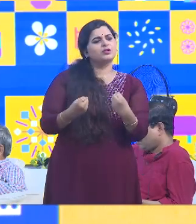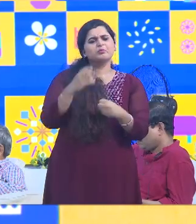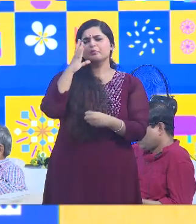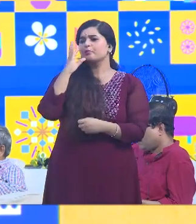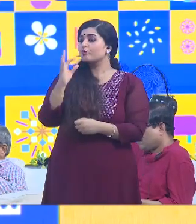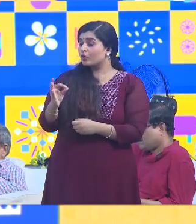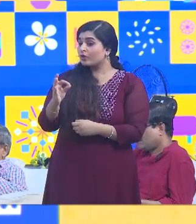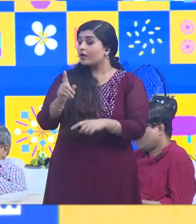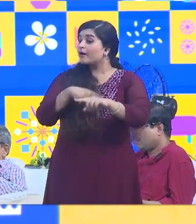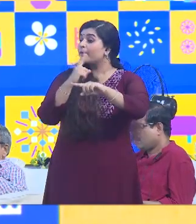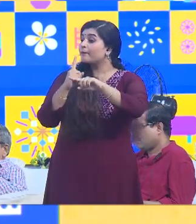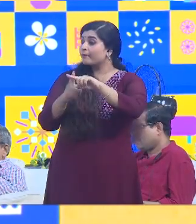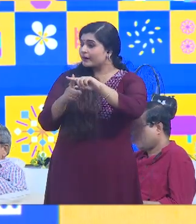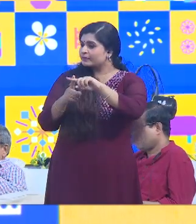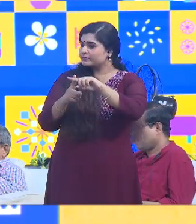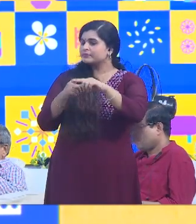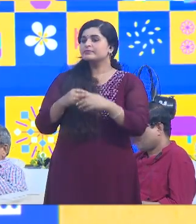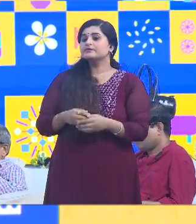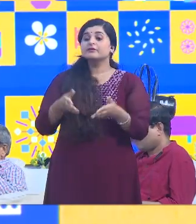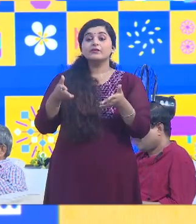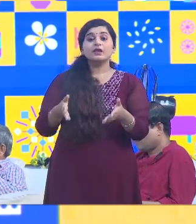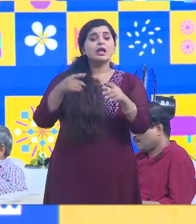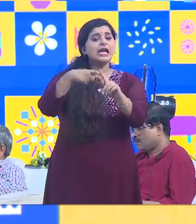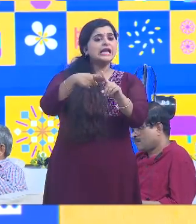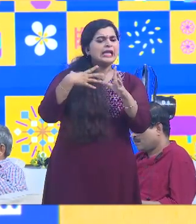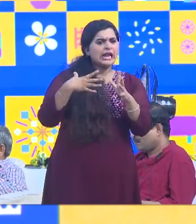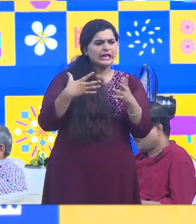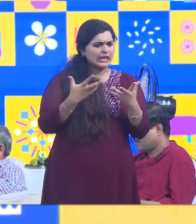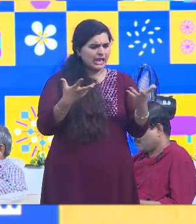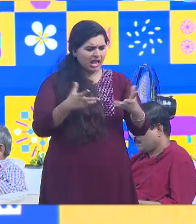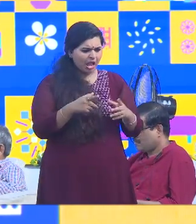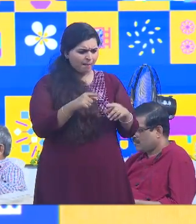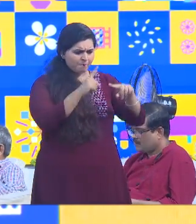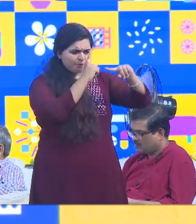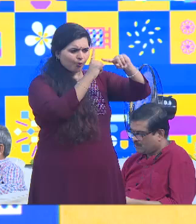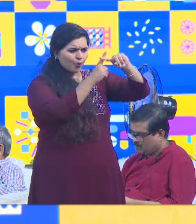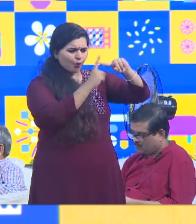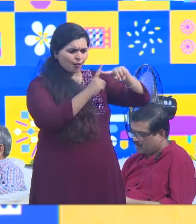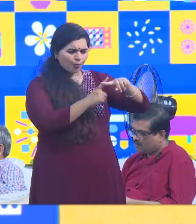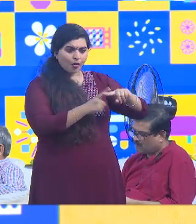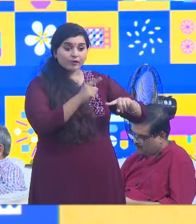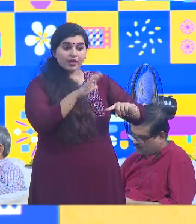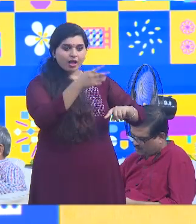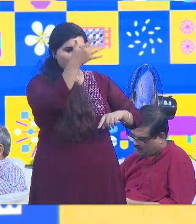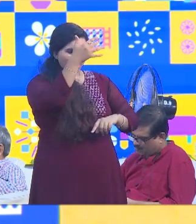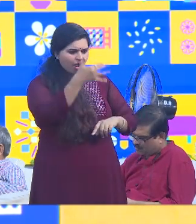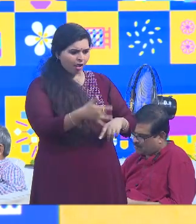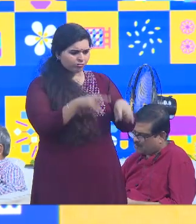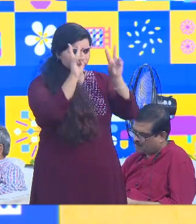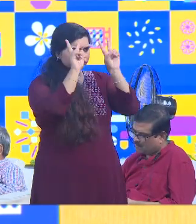എന്ന് മാത്രമല്ല, അതിനുപരിയായിട്ട് കേരളത്തിന് എന്തൊക്കെയുണ്ട് എന്ന കാര്യം നമ്മൾ പൂർണ്ണമായി പരിശോധിക്കുമ്പോൾ നാം ഇതെല്ലാം